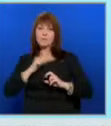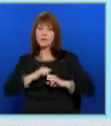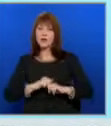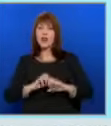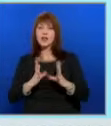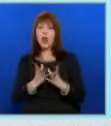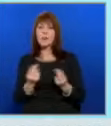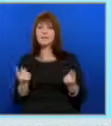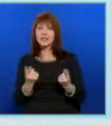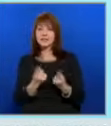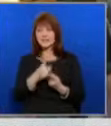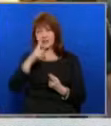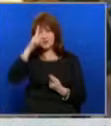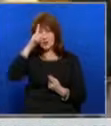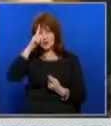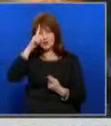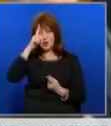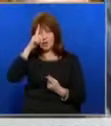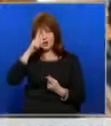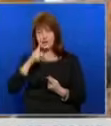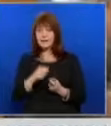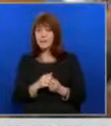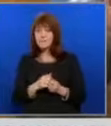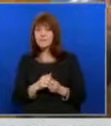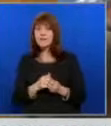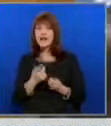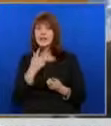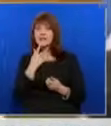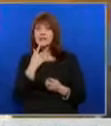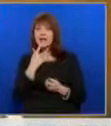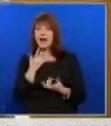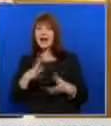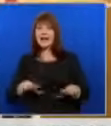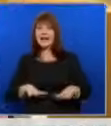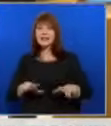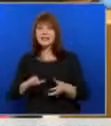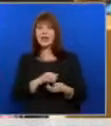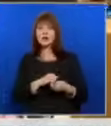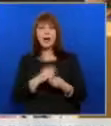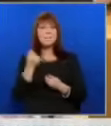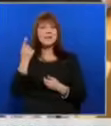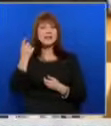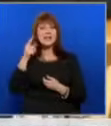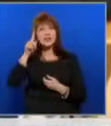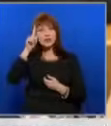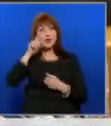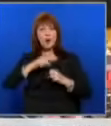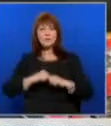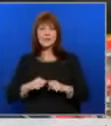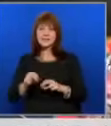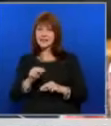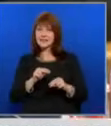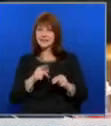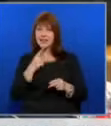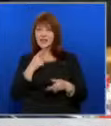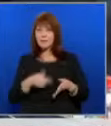ръководството на столичната организация. Потвърдено беше и решението на градската организация за председател на столичния общински съвет да бъде